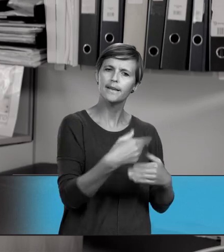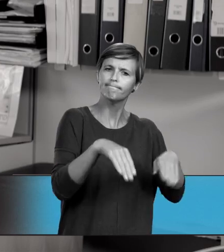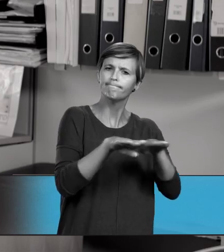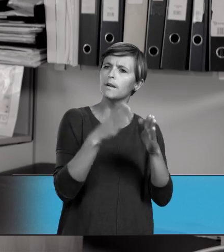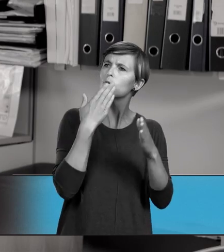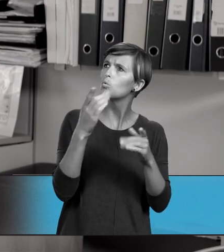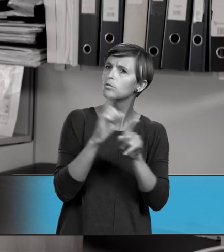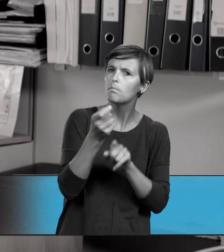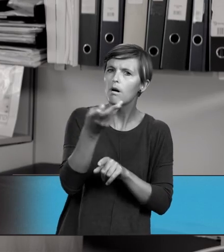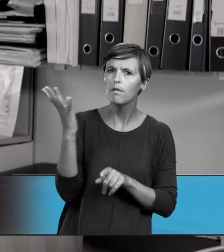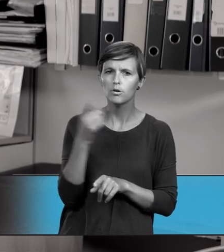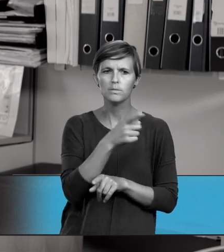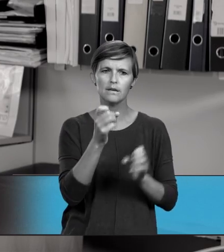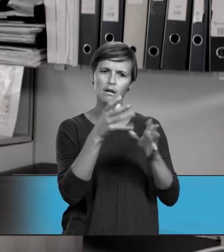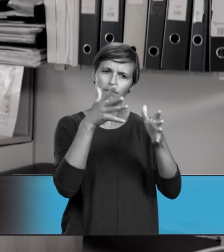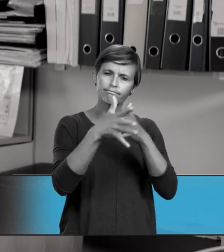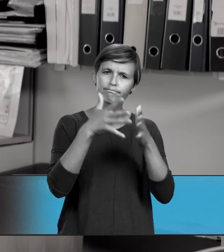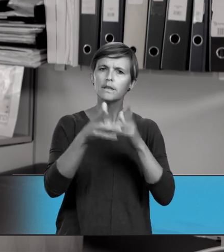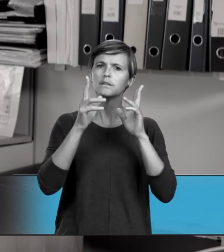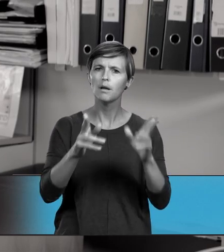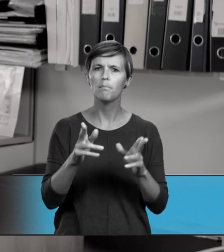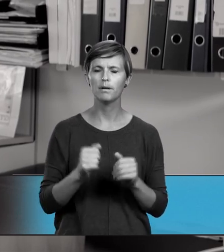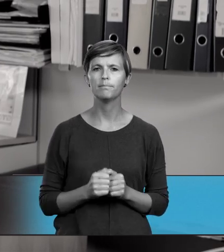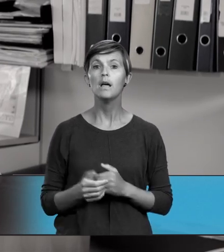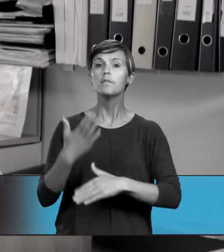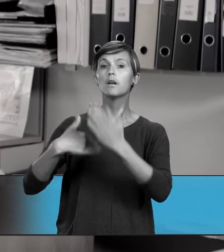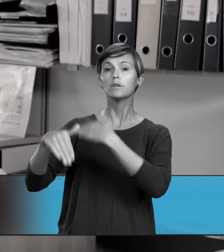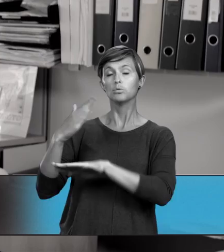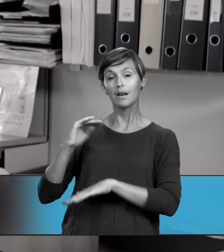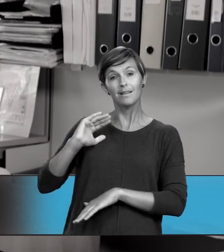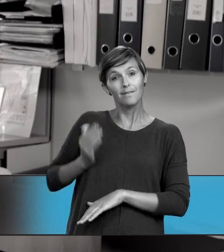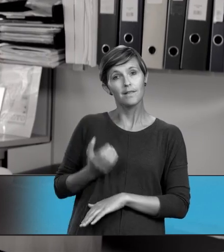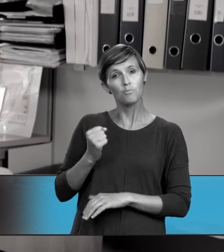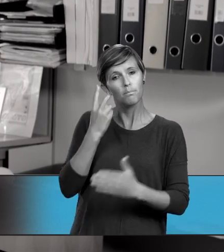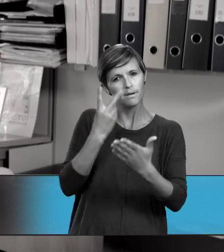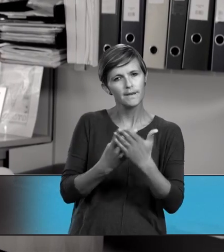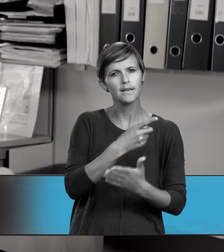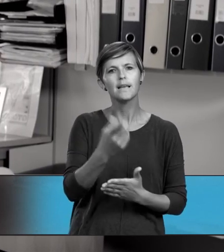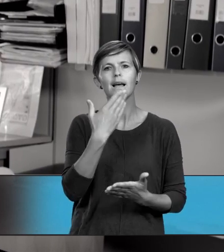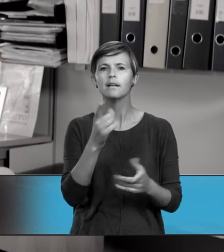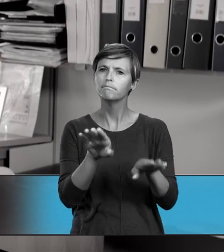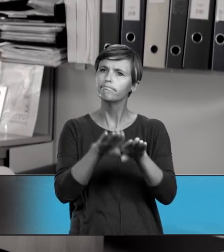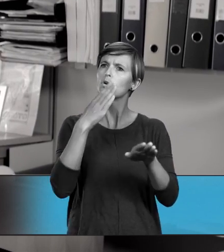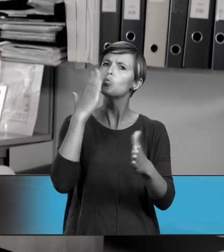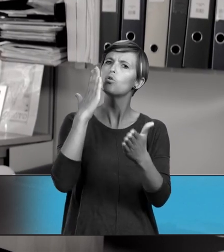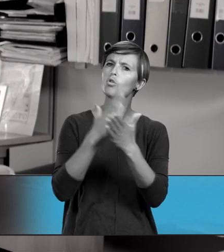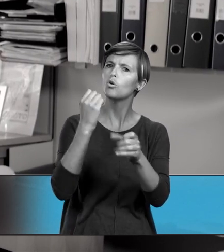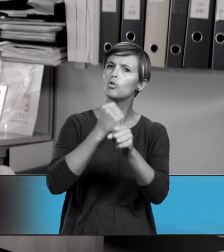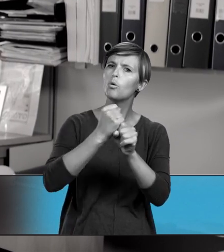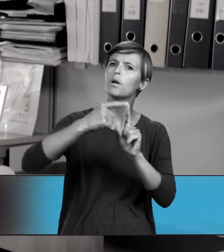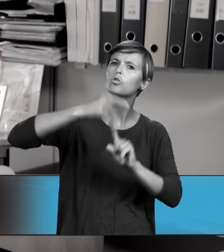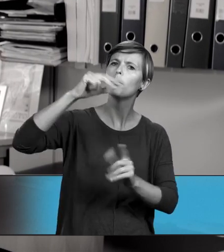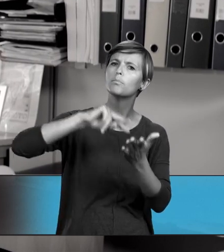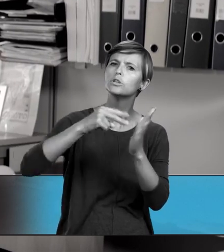bevise om de er like gode som alle andre, om de klarer det samme. Tradisjonelt har det vært som med kvinner, at man skal bevise at man er god nok til å være i